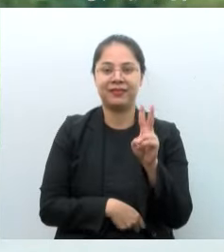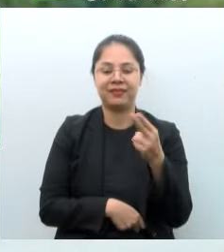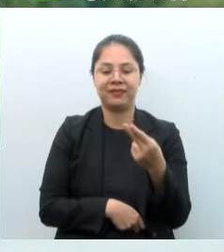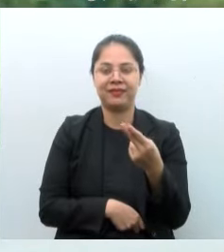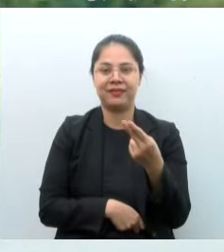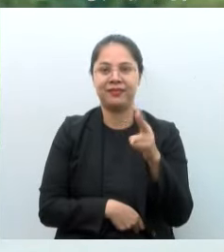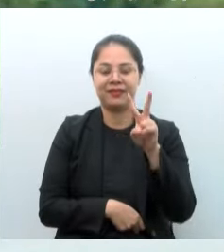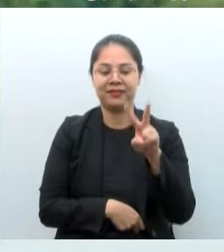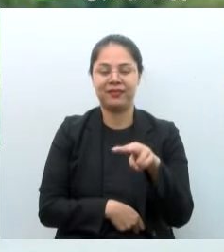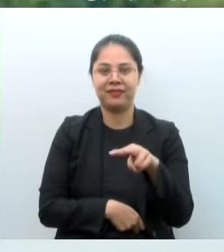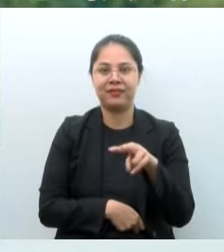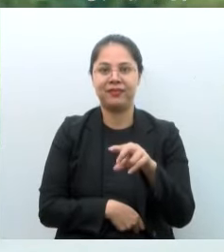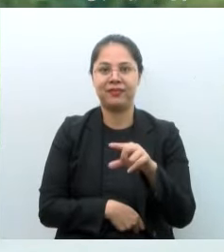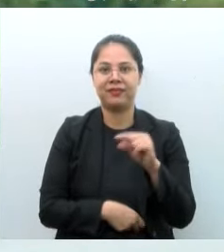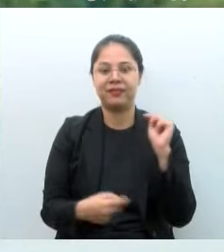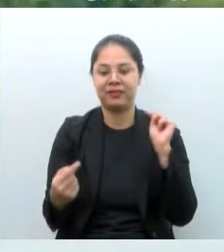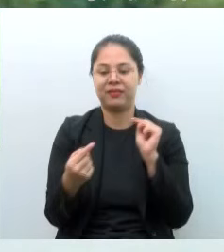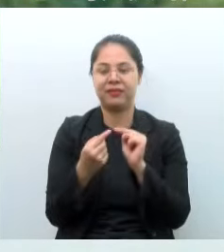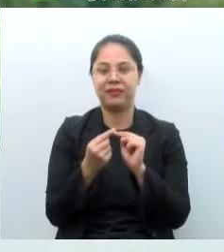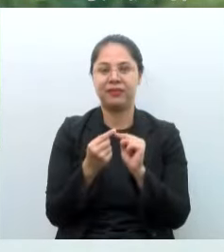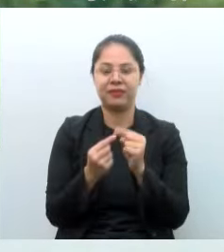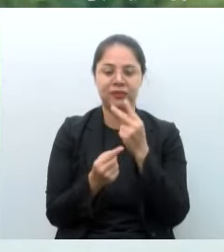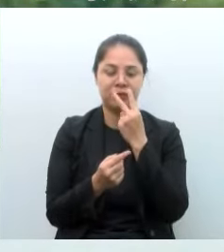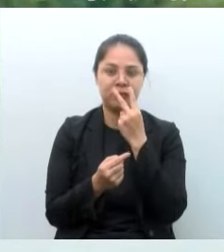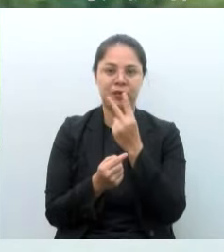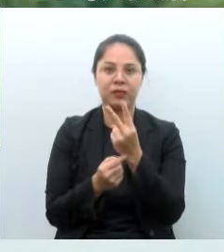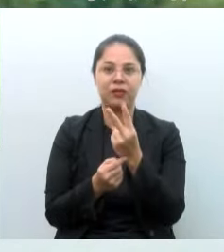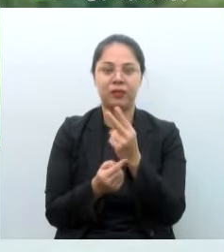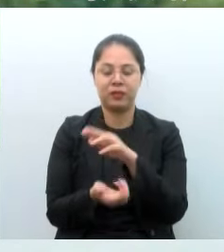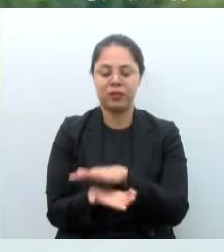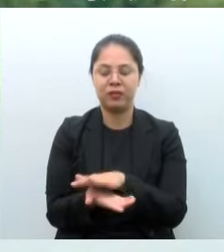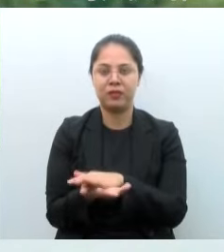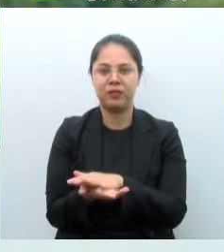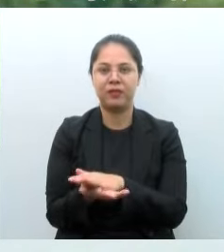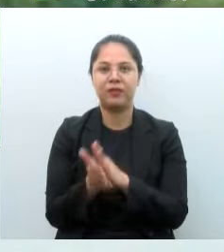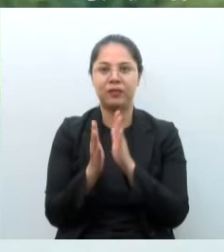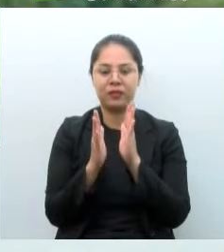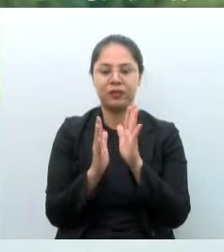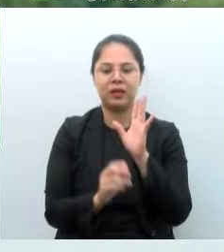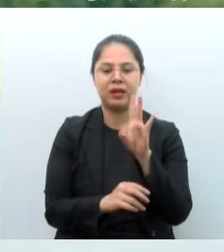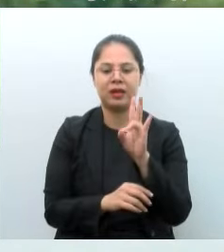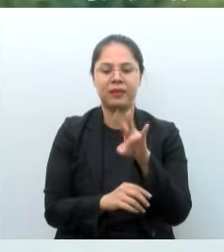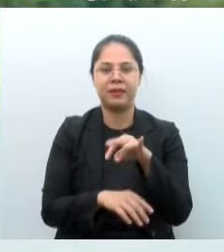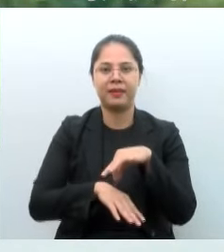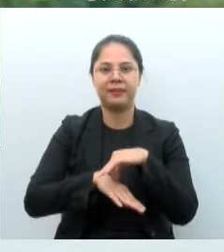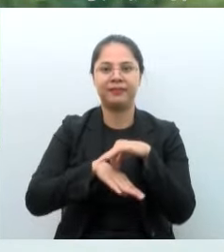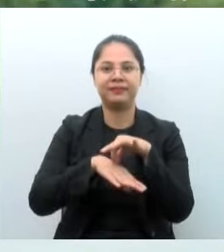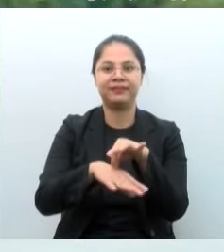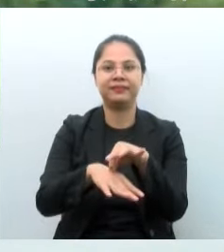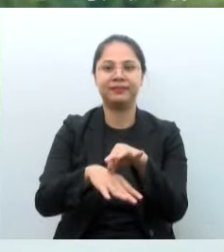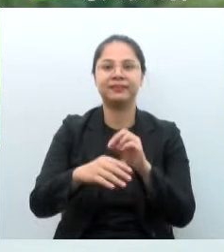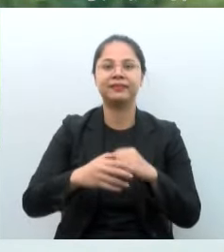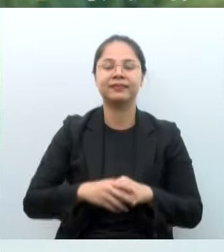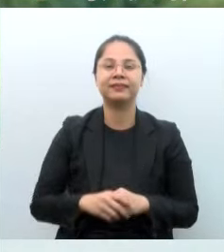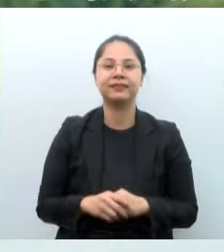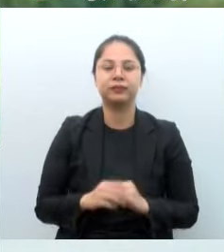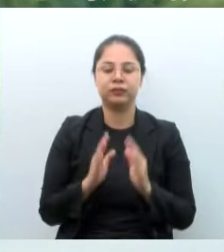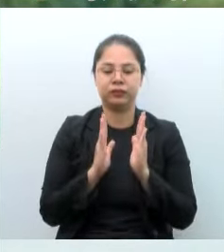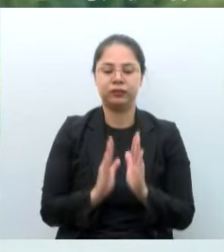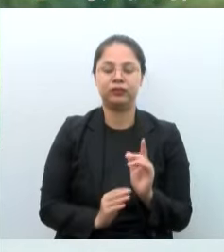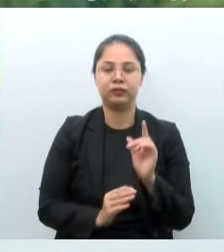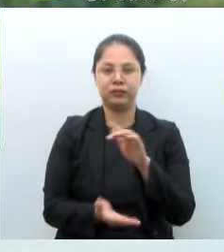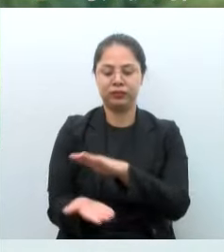ครับแต่เรามีโรงเรียนอยู่ 29,000 นะครับ312โรงเรียนเพราะฉะนั้นยังขาดอีกประมาณ 7,000 กว่าตำแหน่งนะครับเพราะฉะนั้นก็คิดว่า1คนต่